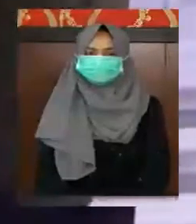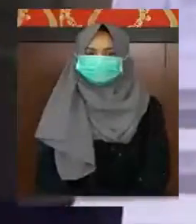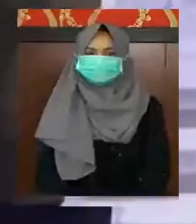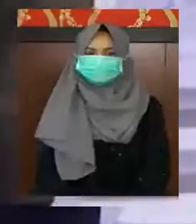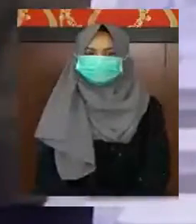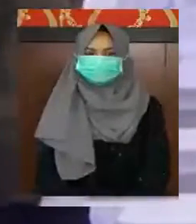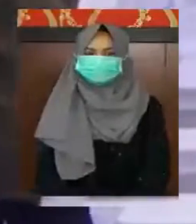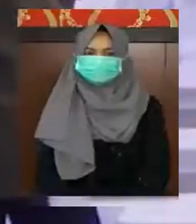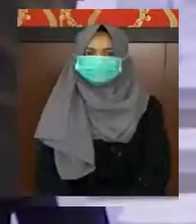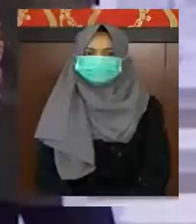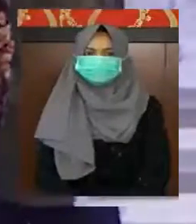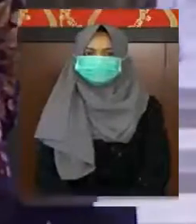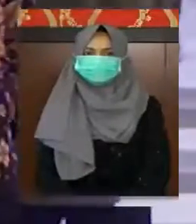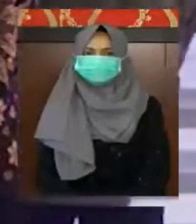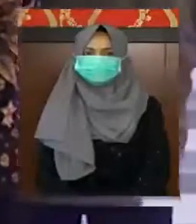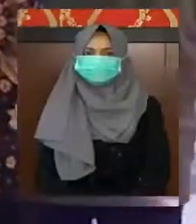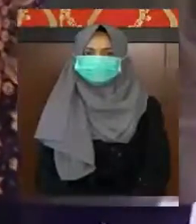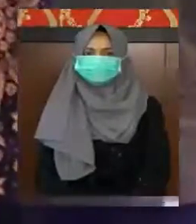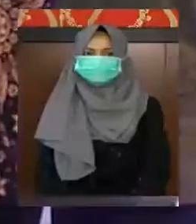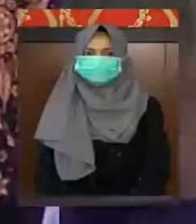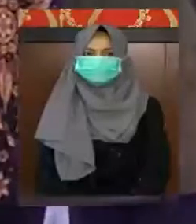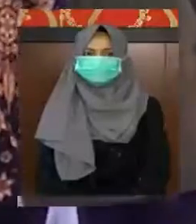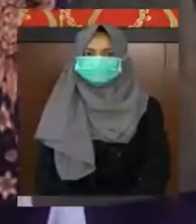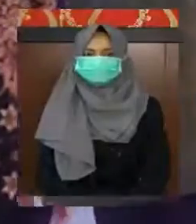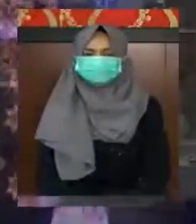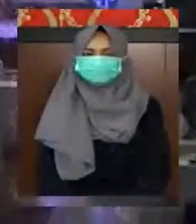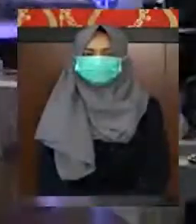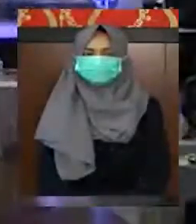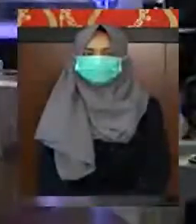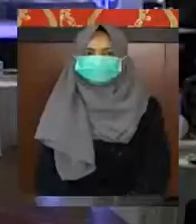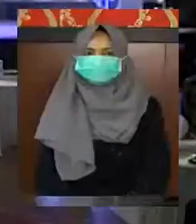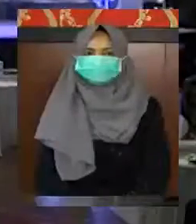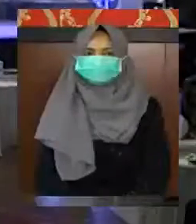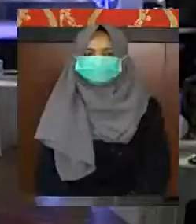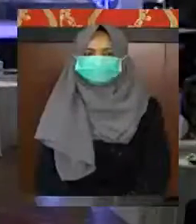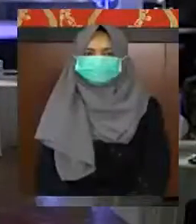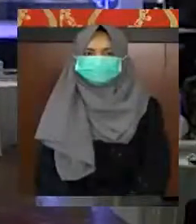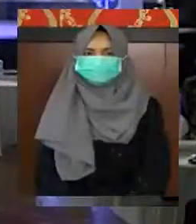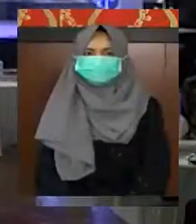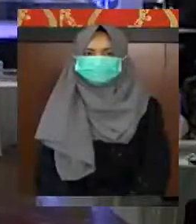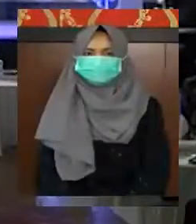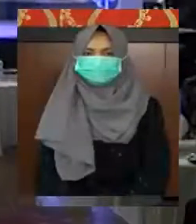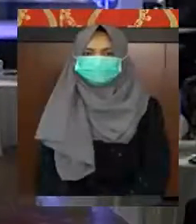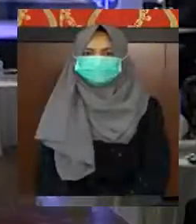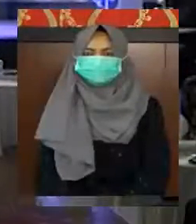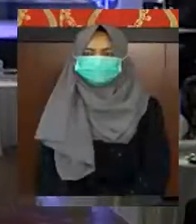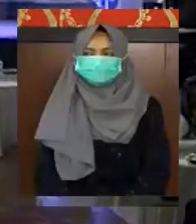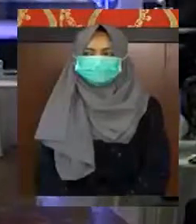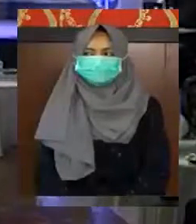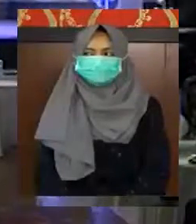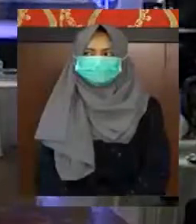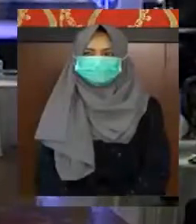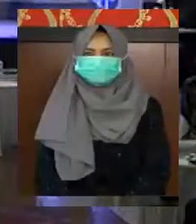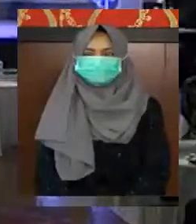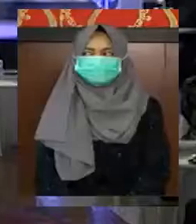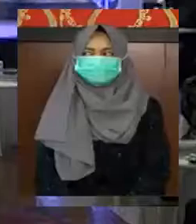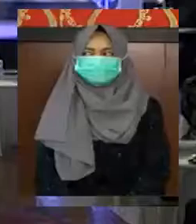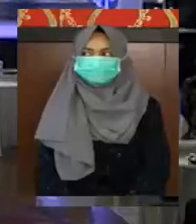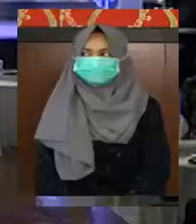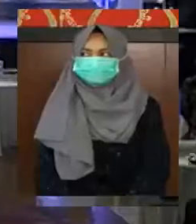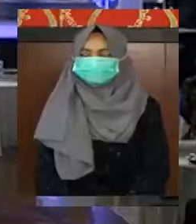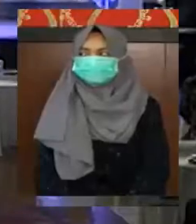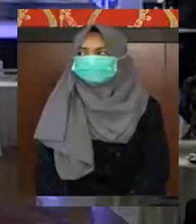lagi, pasangan calon nomor urut 1 kita berikan tepuk tangan. Dan pasangan calon nomor urut 2 kita berikan tepuk tangan untuk Kota Blitar.